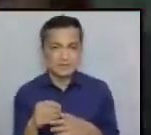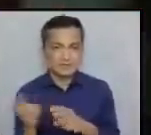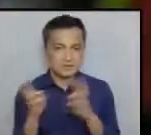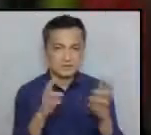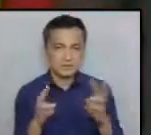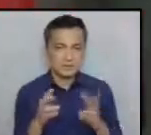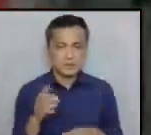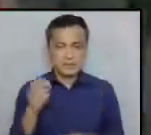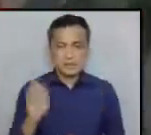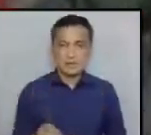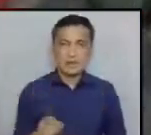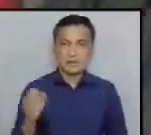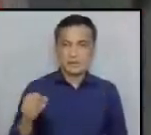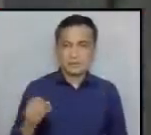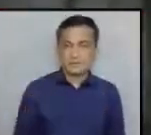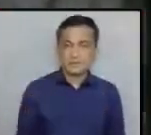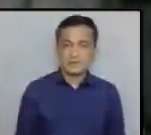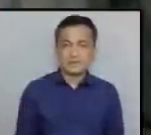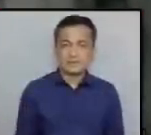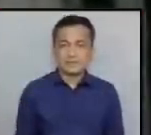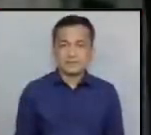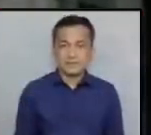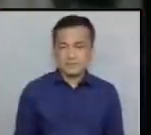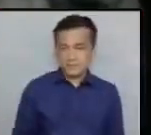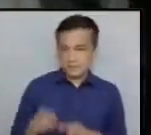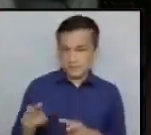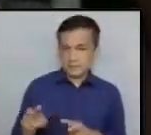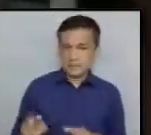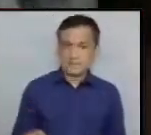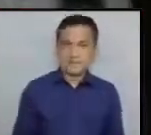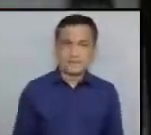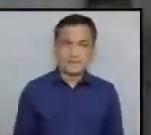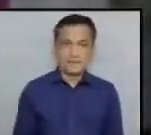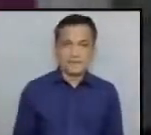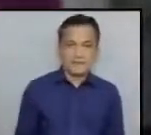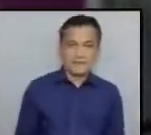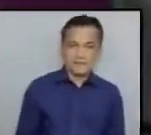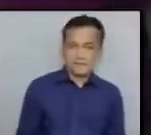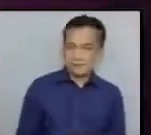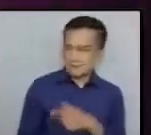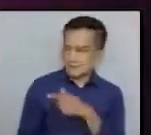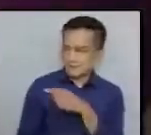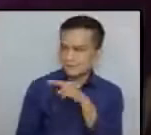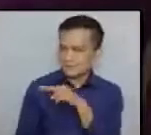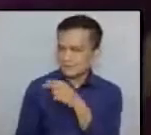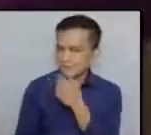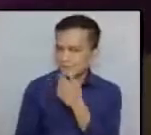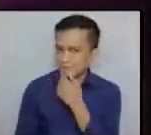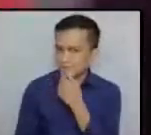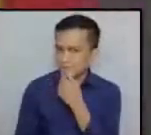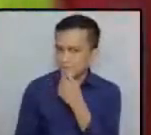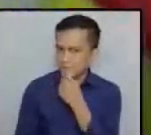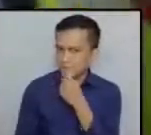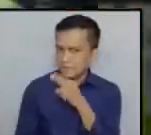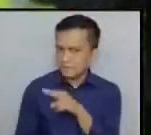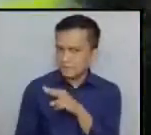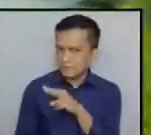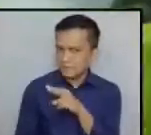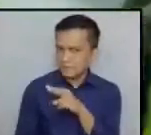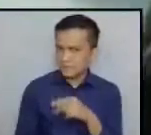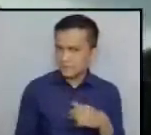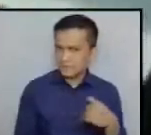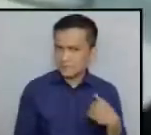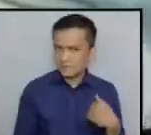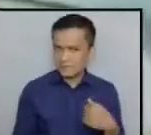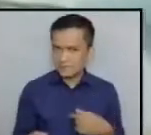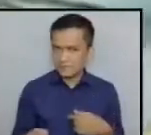Oo. Tama. Napansin din natin yung mga bagels dito kay Madam. Yes. Oo, Madam. Oh, paano ka napunta rito? May nag-invite